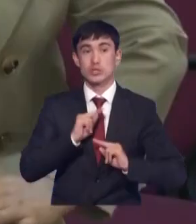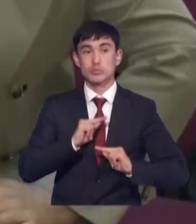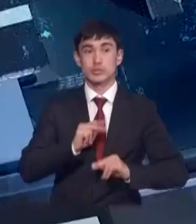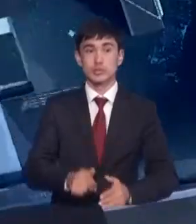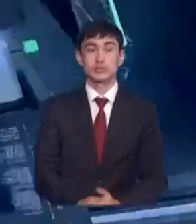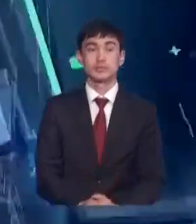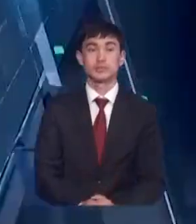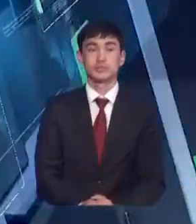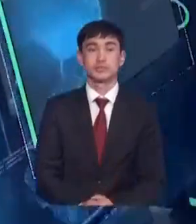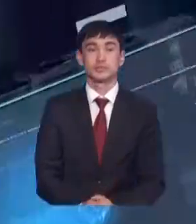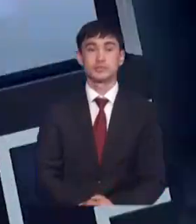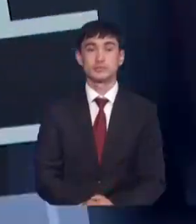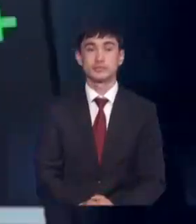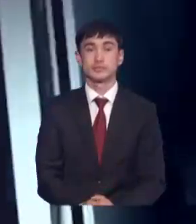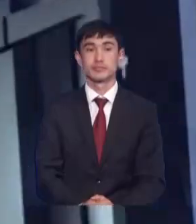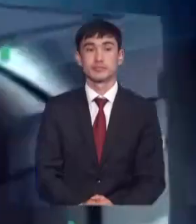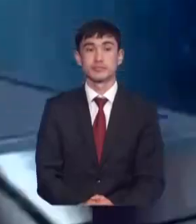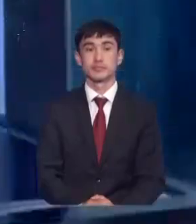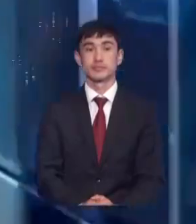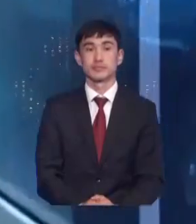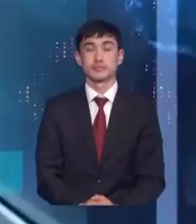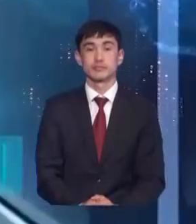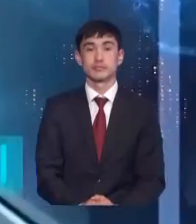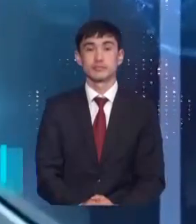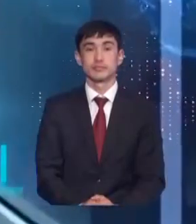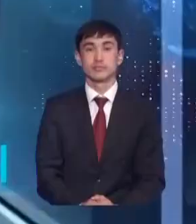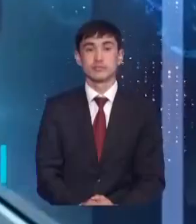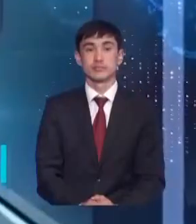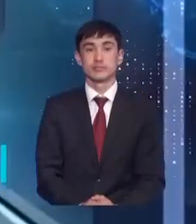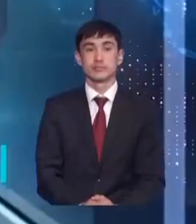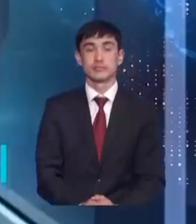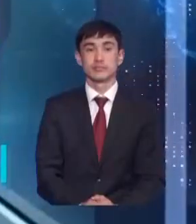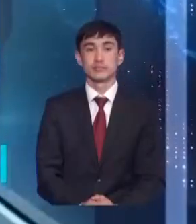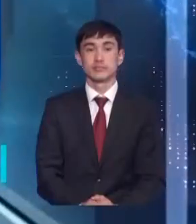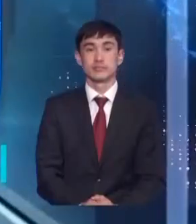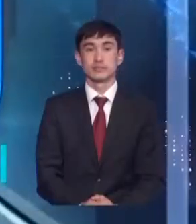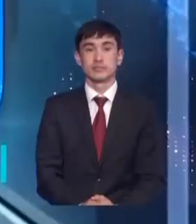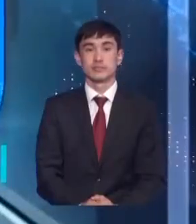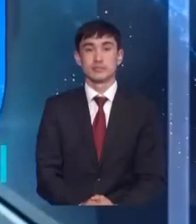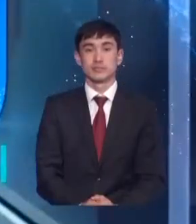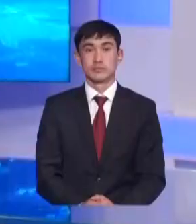істеді. Құрманжан Қасымжанұлы, Бекжан Кенжебай, Жетісу арнасы.